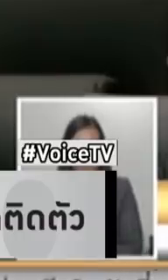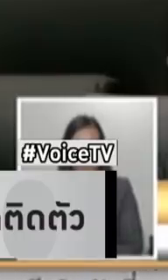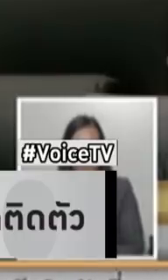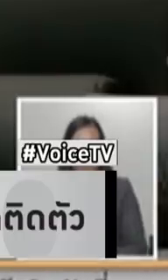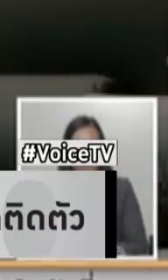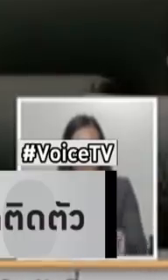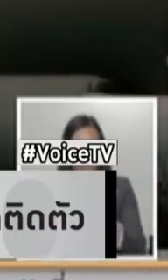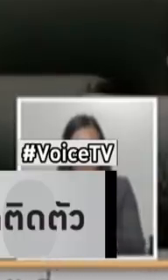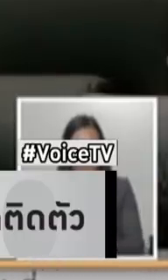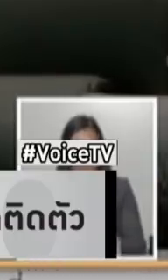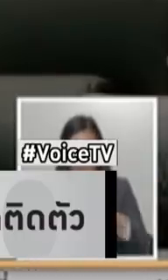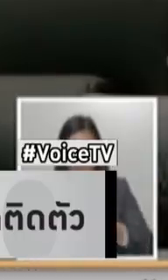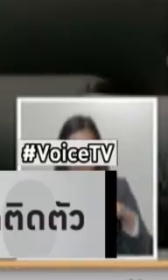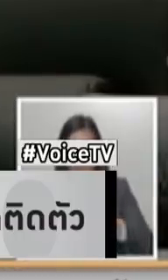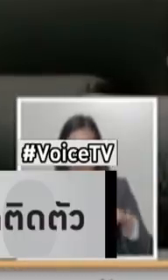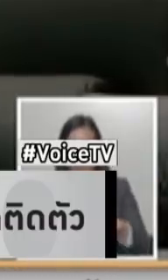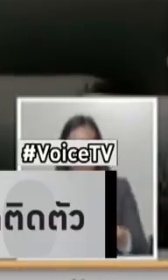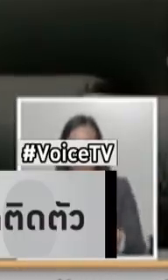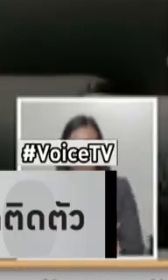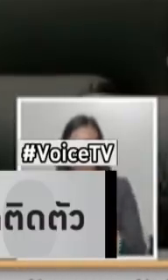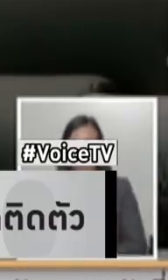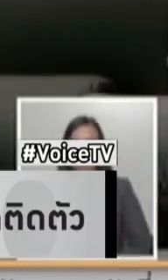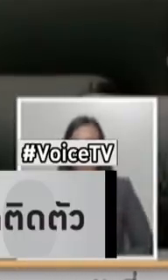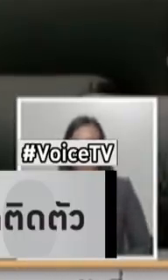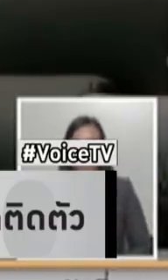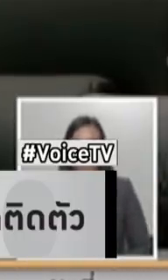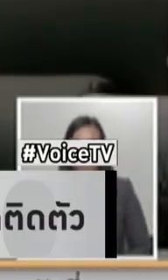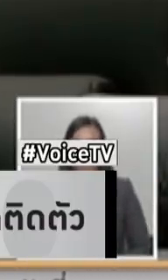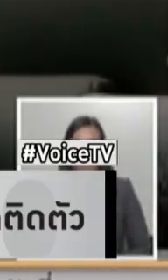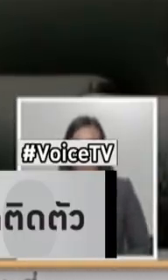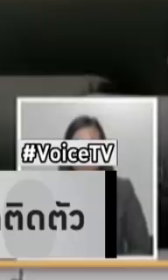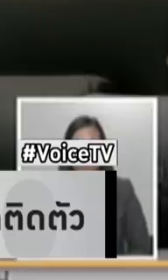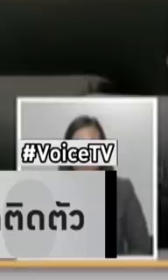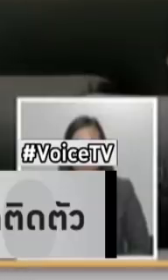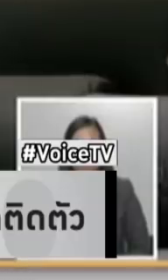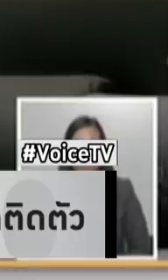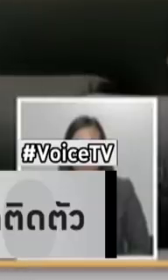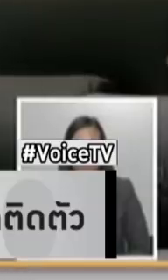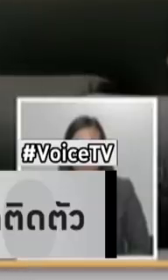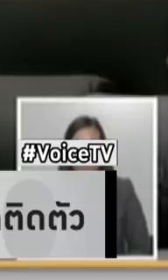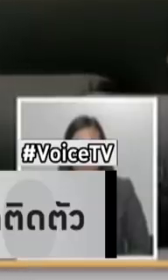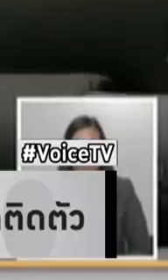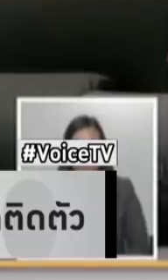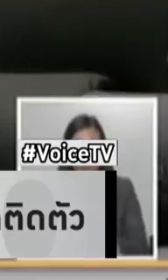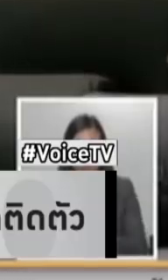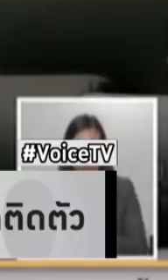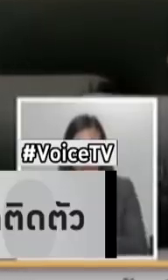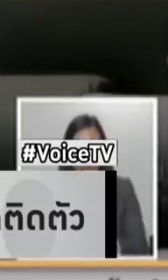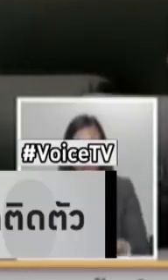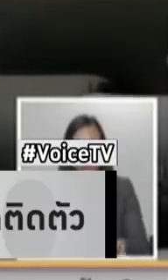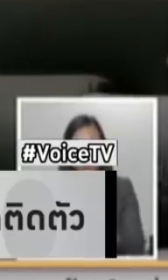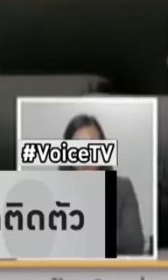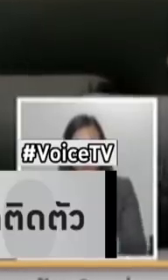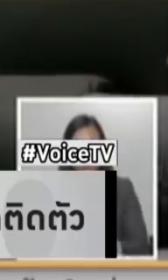ช ่คุณวิษณุก็บอกว่าการเสนอข่าวของสื่อออสเตรเลียเนี่ยจึงขอถามว่าที่ว่าในช่วงจัดตั้งครม.เนี่ย